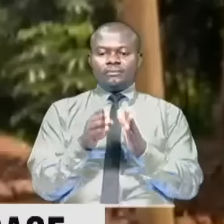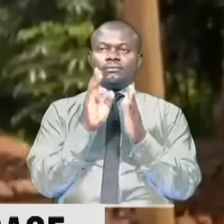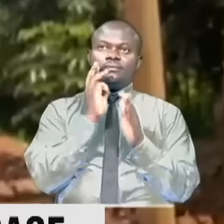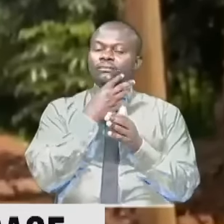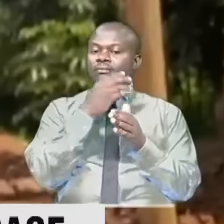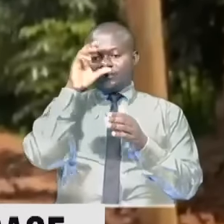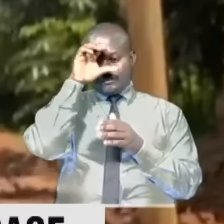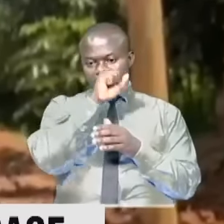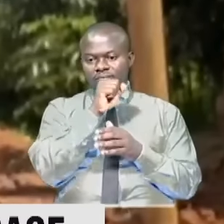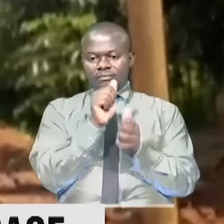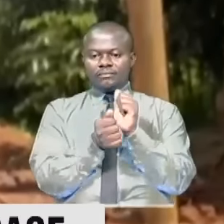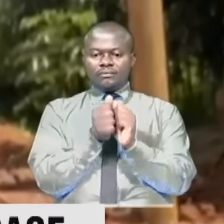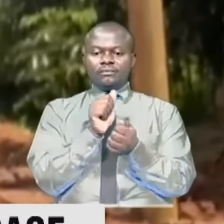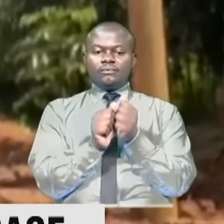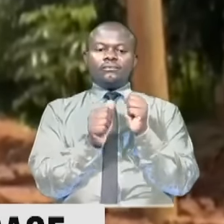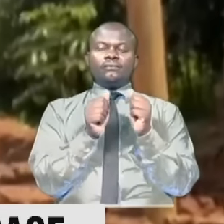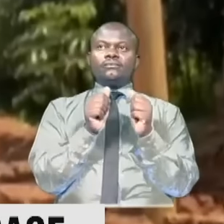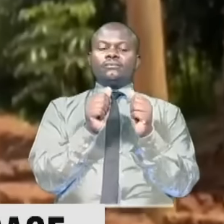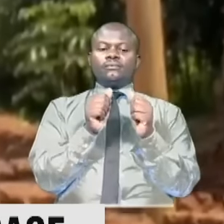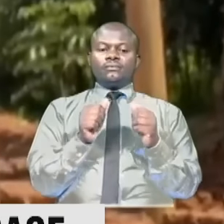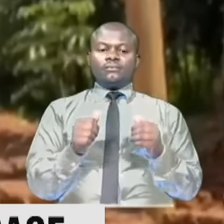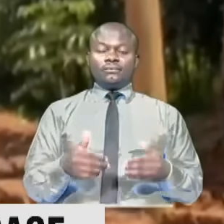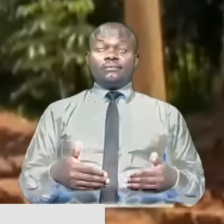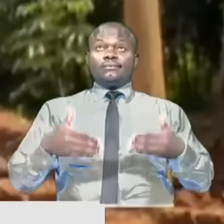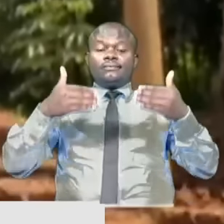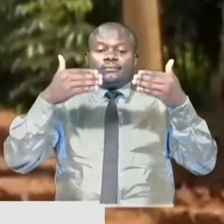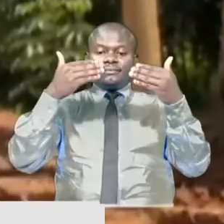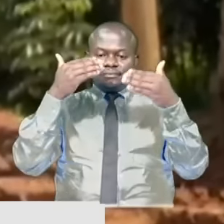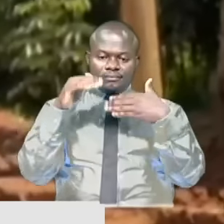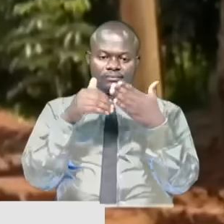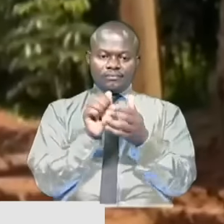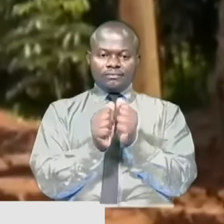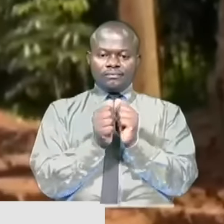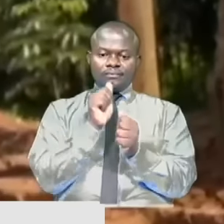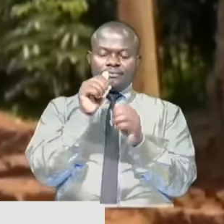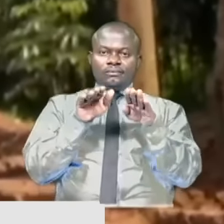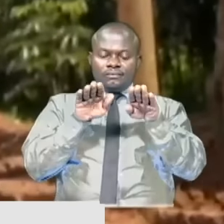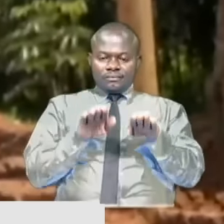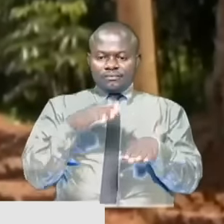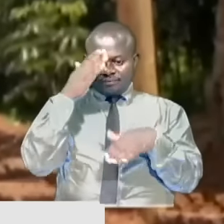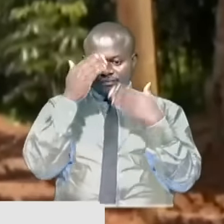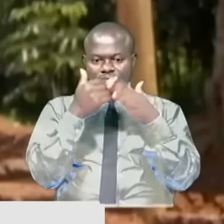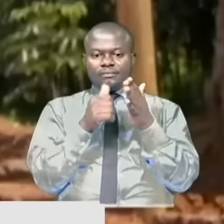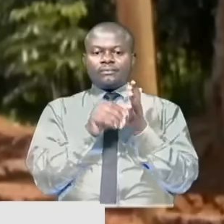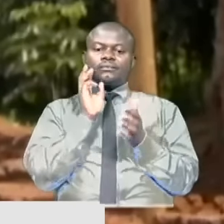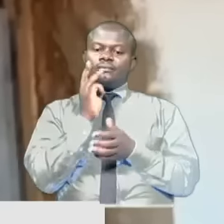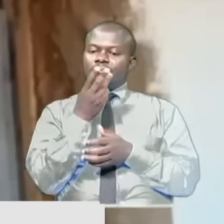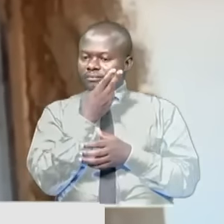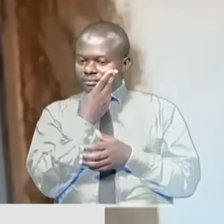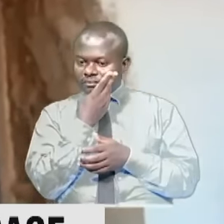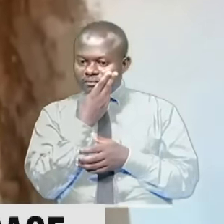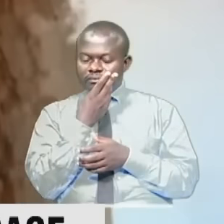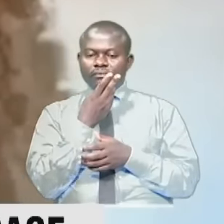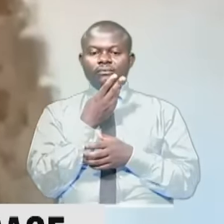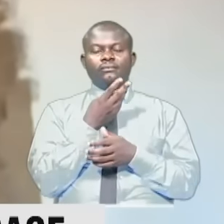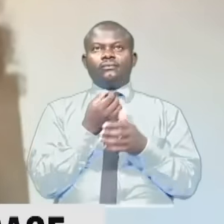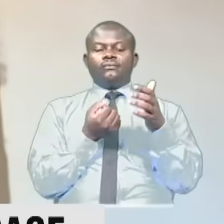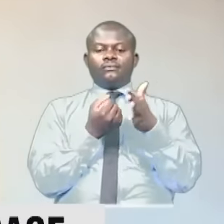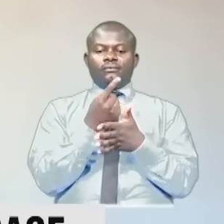irabura yaje gusenyuka igikuta kiragwa cyose nubwo kitageze hasi ariko isa nk'iyitse kubera ikibazo cy'amazi